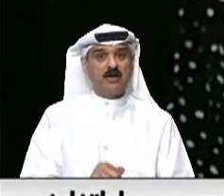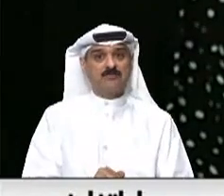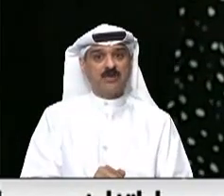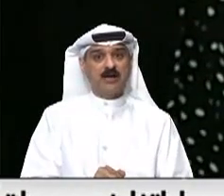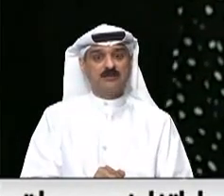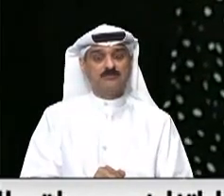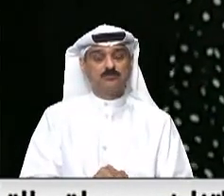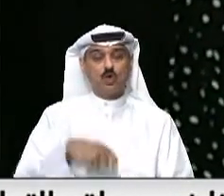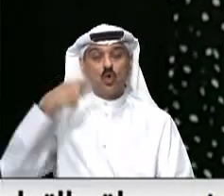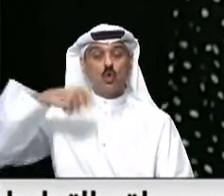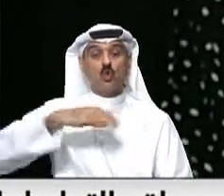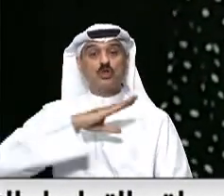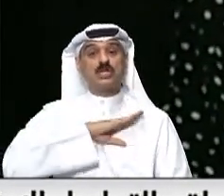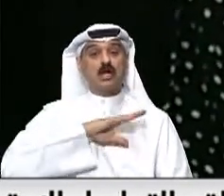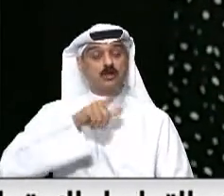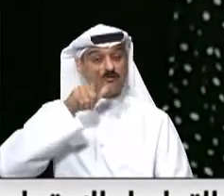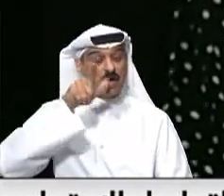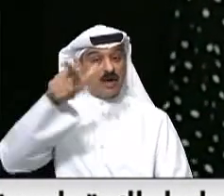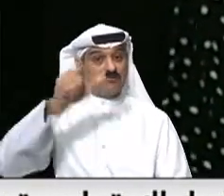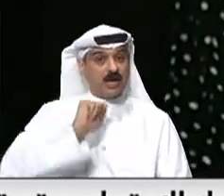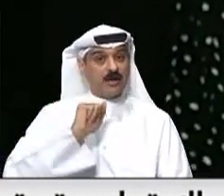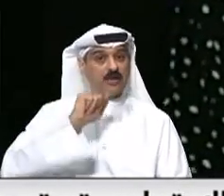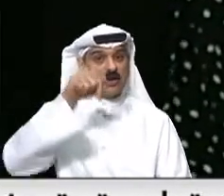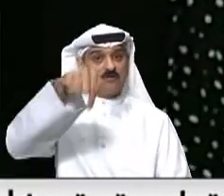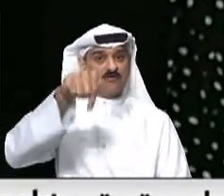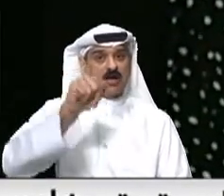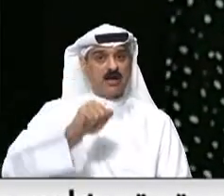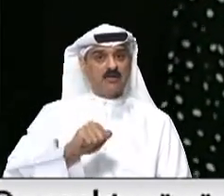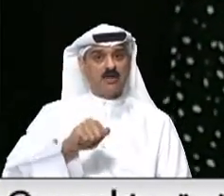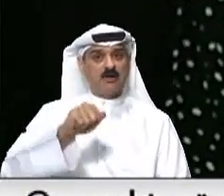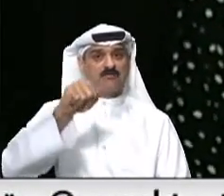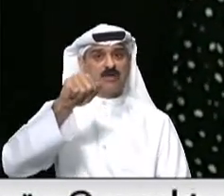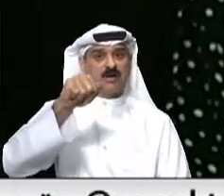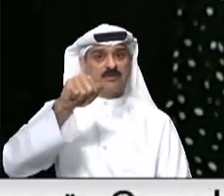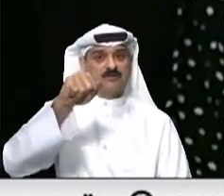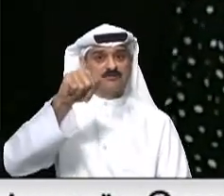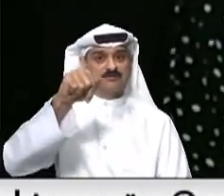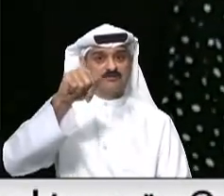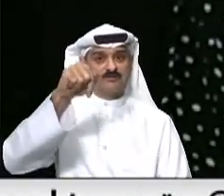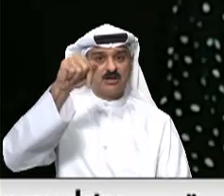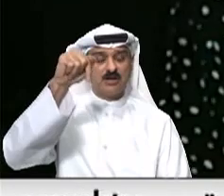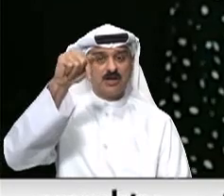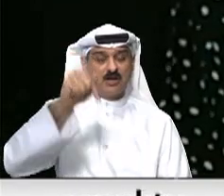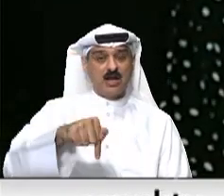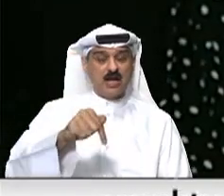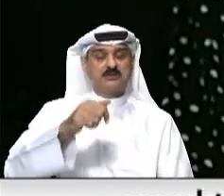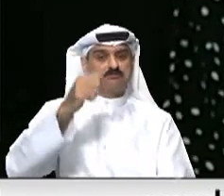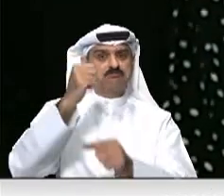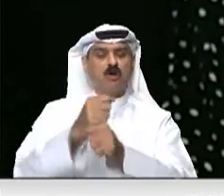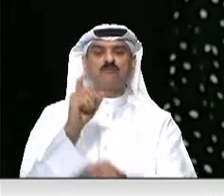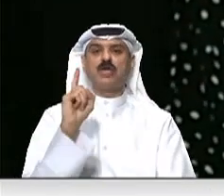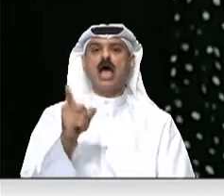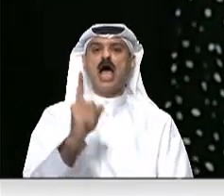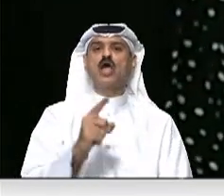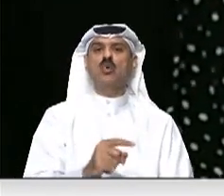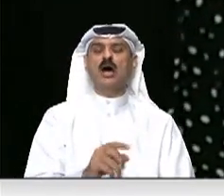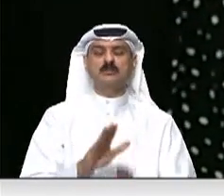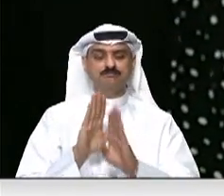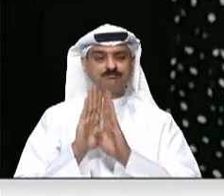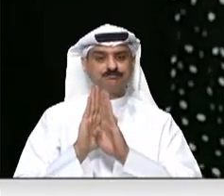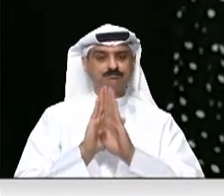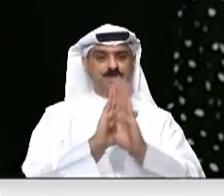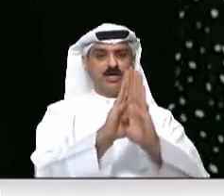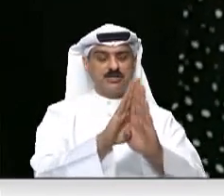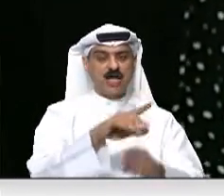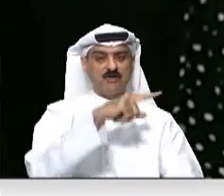الدفاع الروسية قررت بأن هذه المؤسسة لن تبقى هكذا، قررت بأن لن يقوم أي شخص بالدفاع عن روسيا خارج